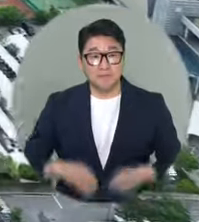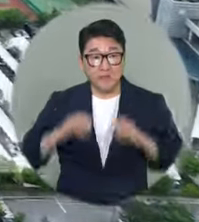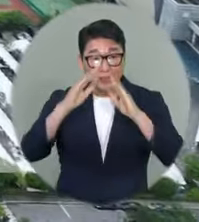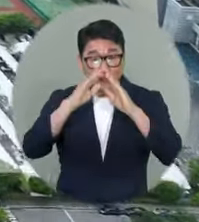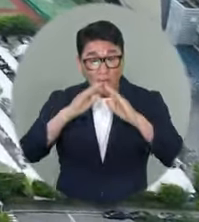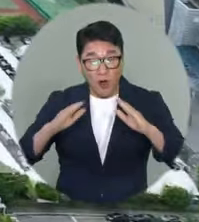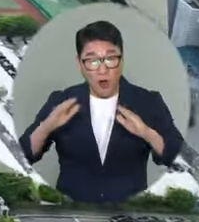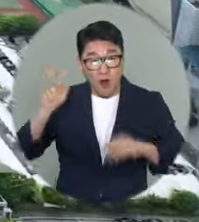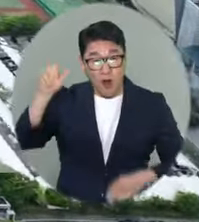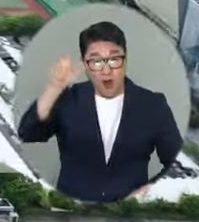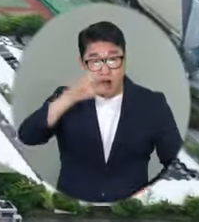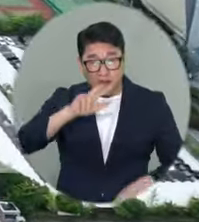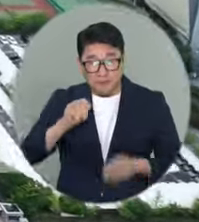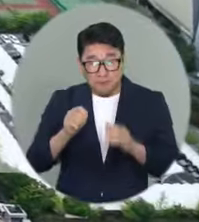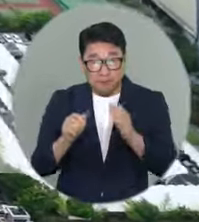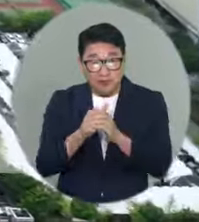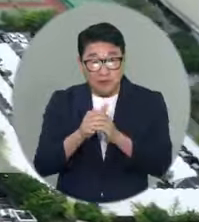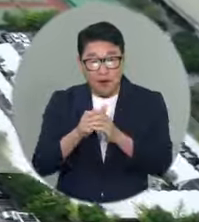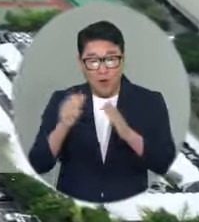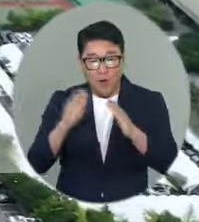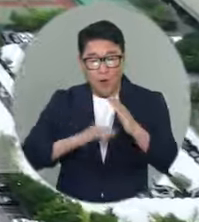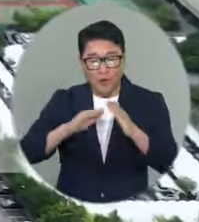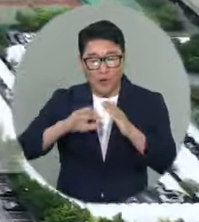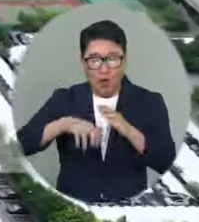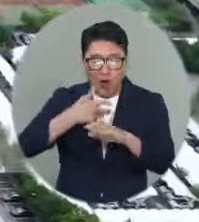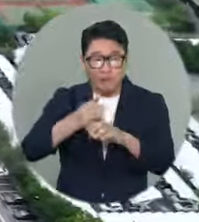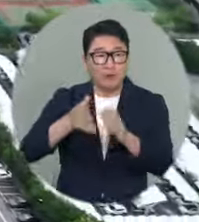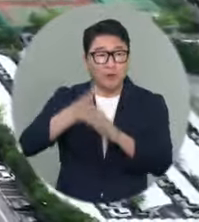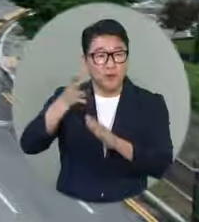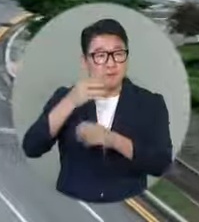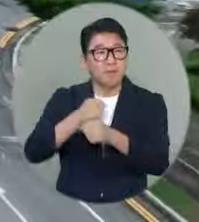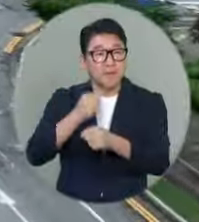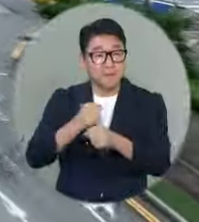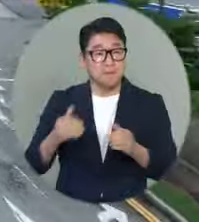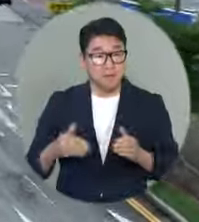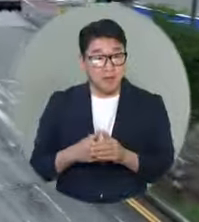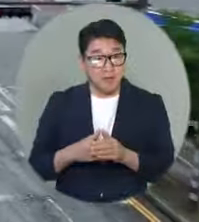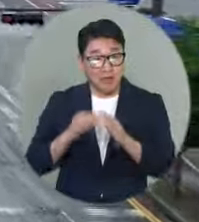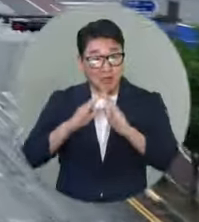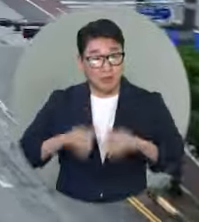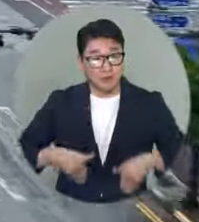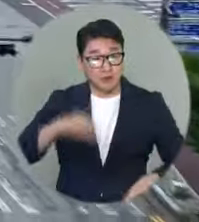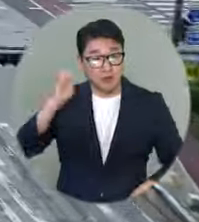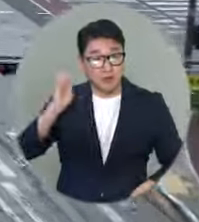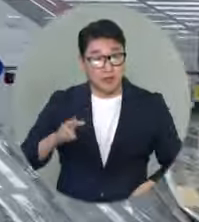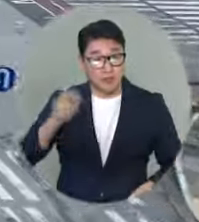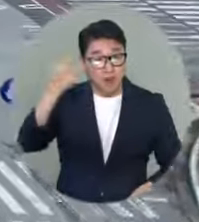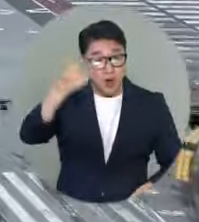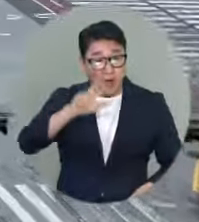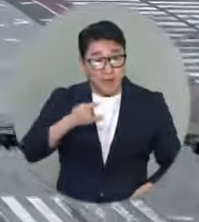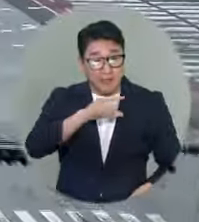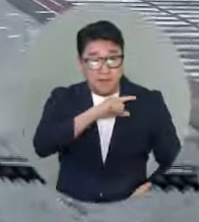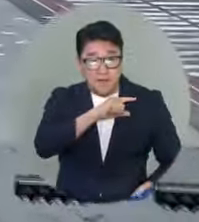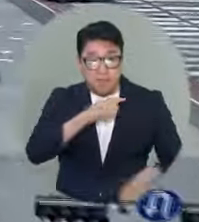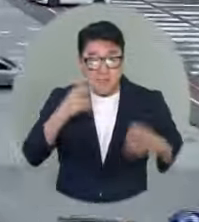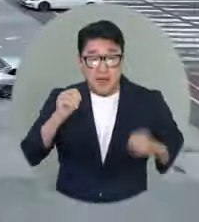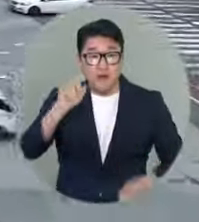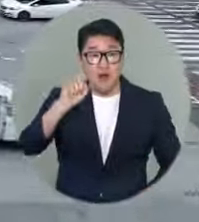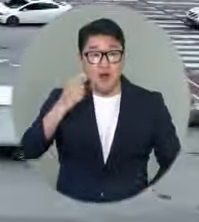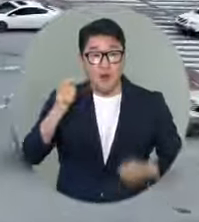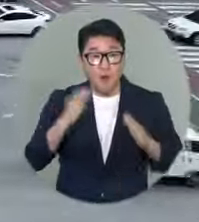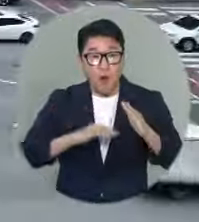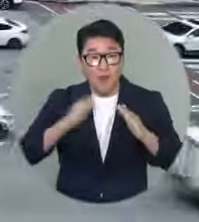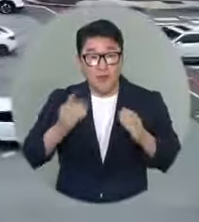전국에서 유일하게 공동혁신도시를 조성한 광주시와 전남도. 덕분에 전국에서 가장 많은